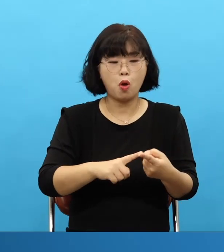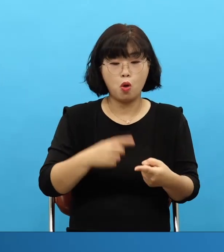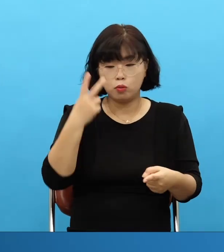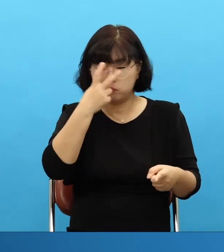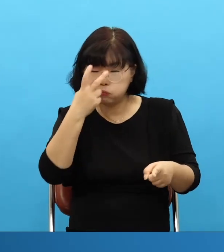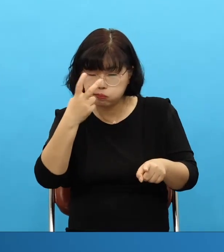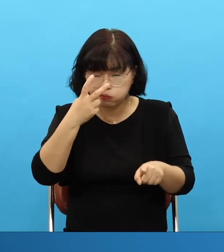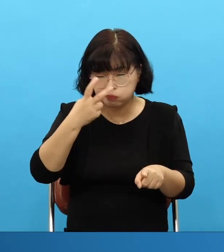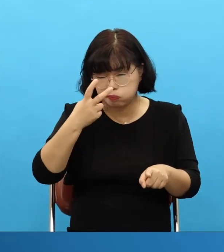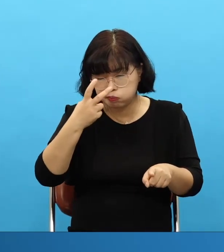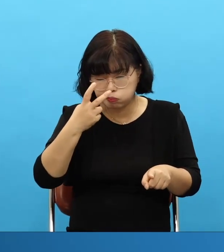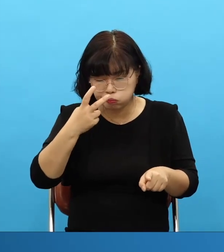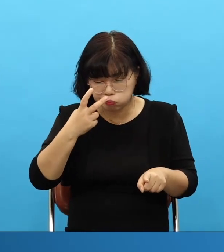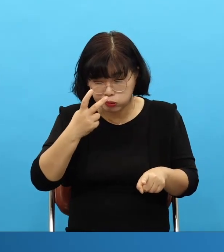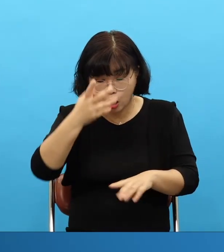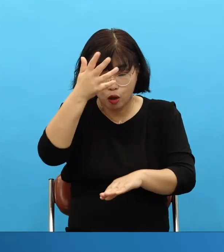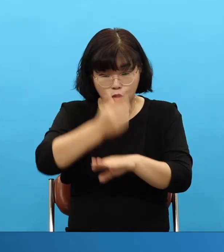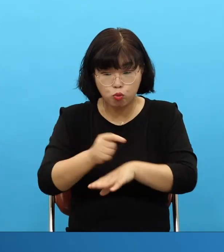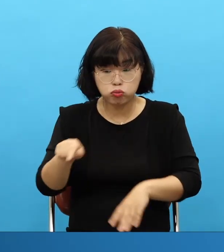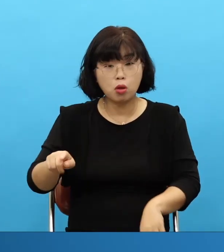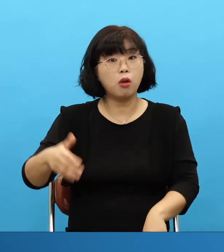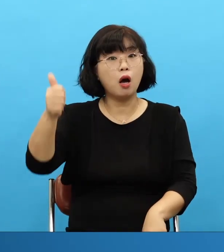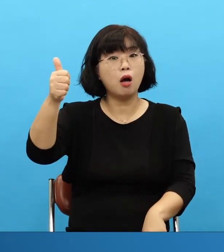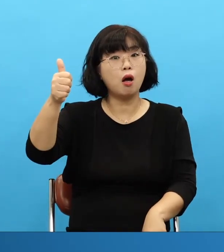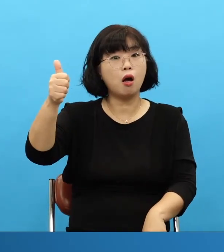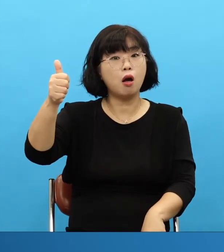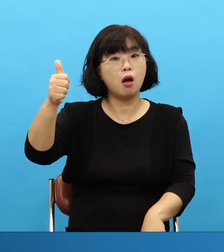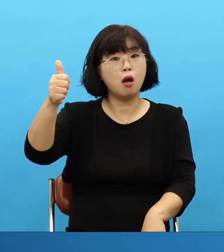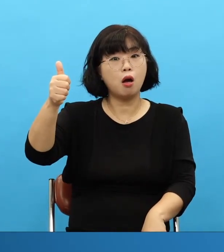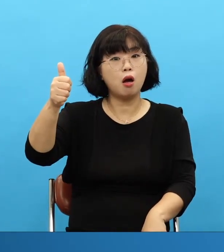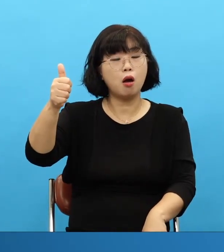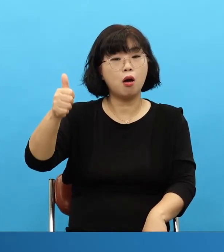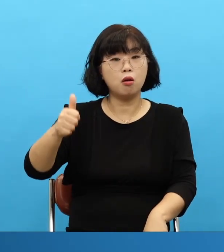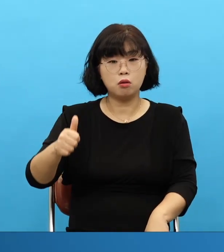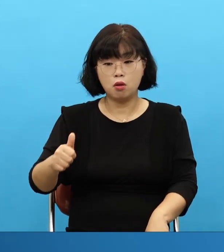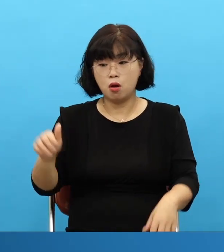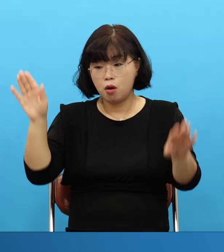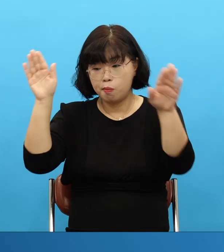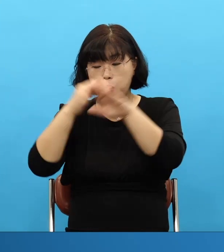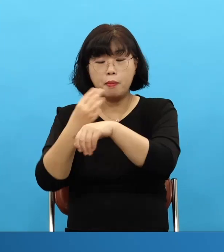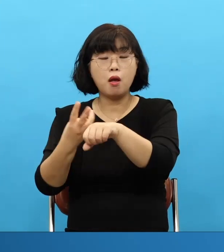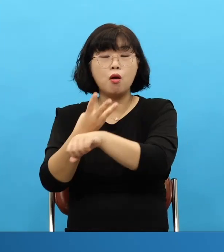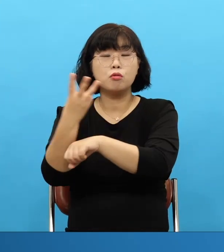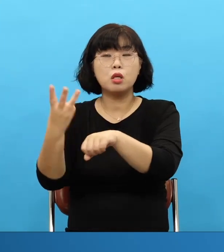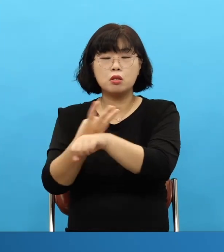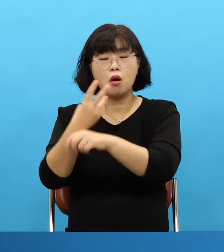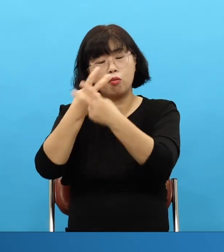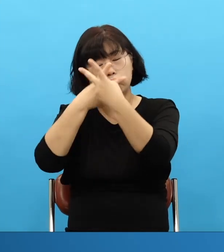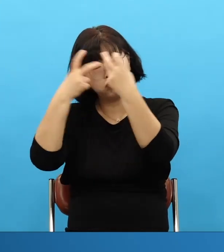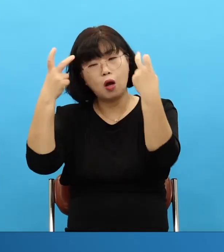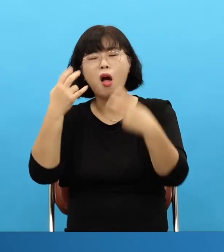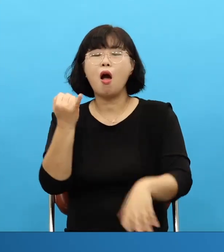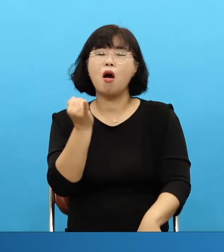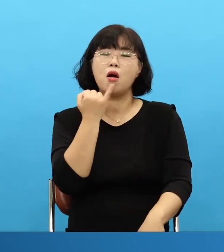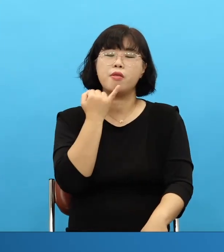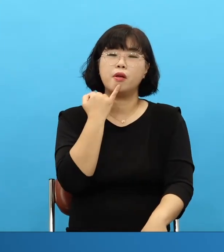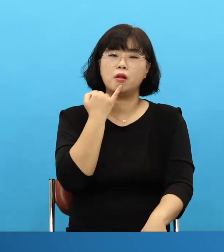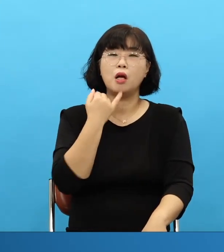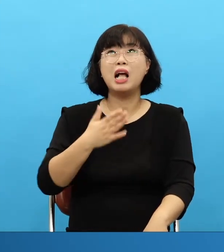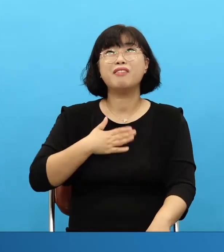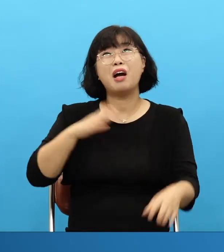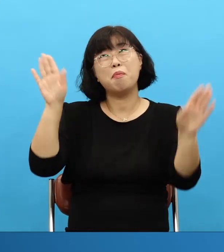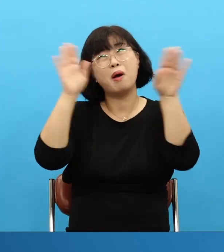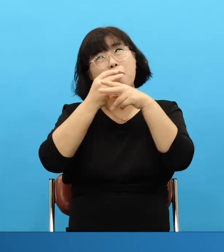about that. 그냥 나이 드신 분들 잠 안 오면 일어나 운동도 하시고 등산도 하고 이러세요. 아무 상관없어요. Those who are older in your